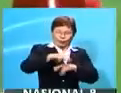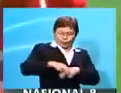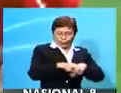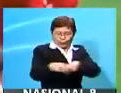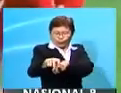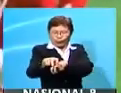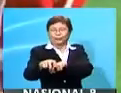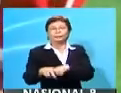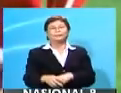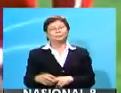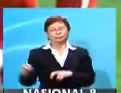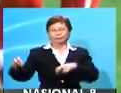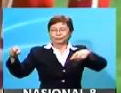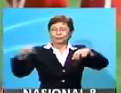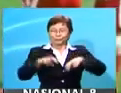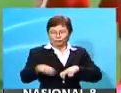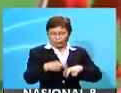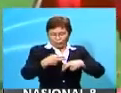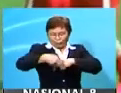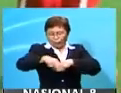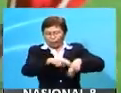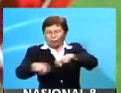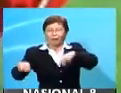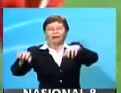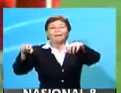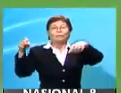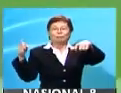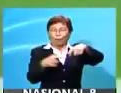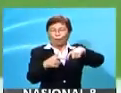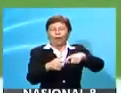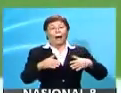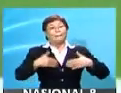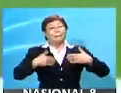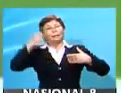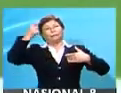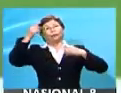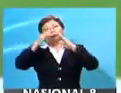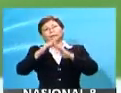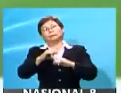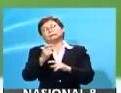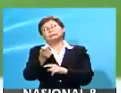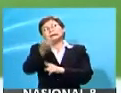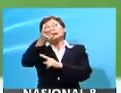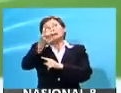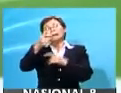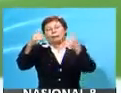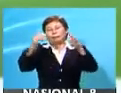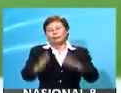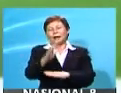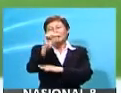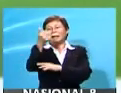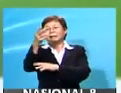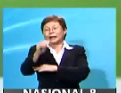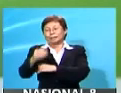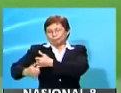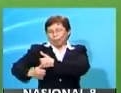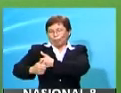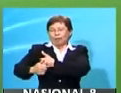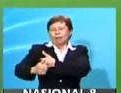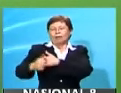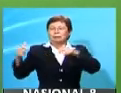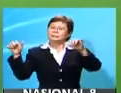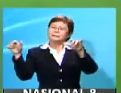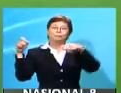Gil Silva embiraan pasukan tuan rumah tidak bertahan lama apabila pemain sayap ATM venis l